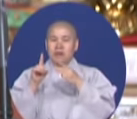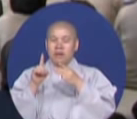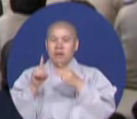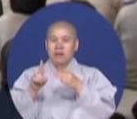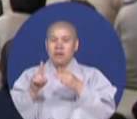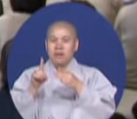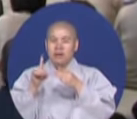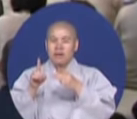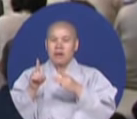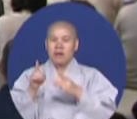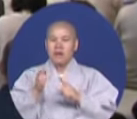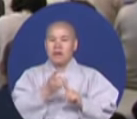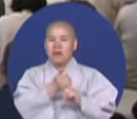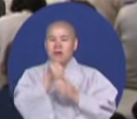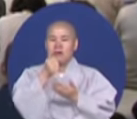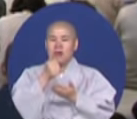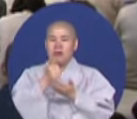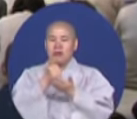나무아이미